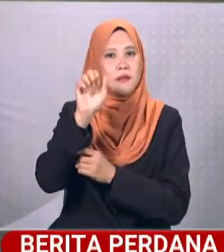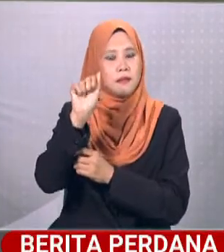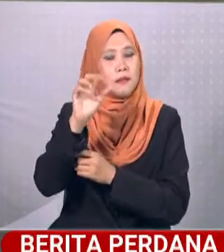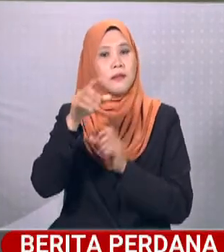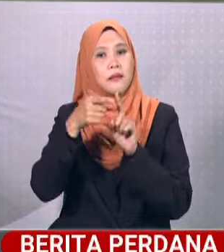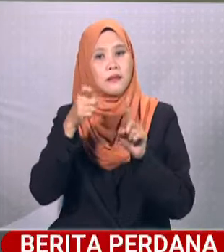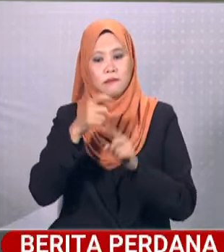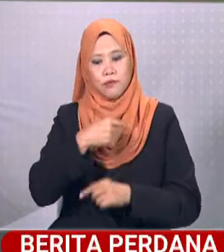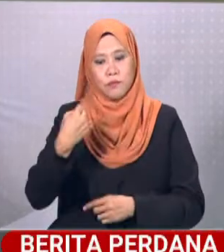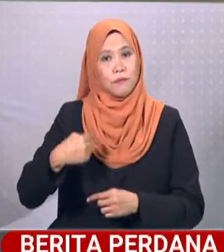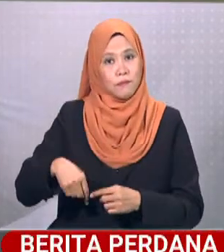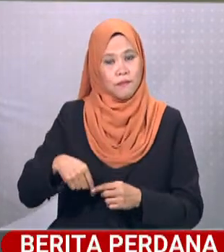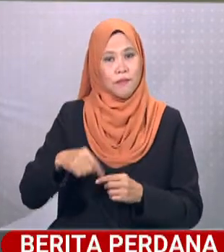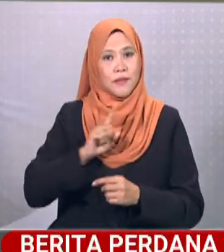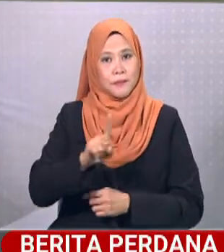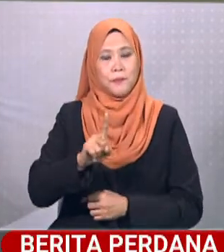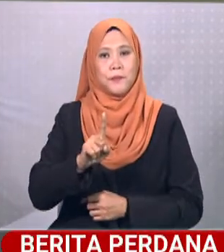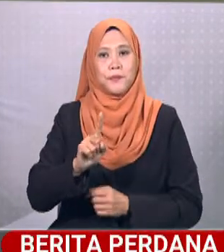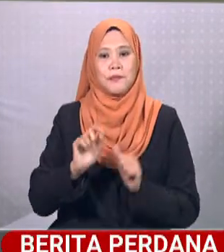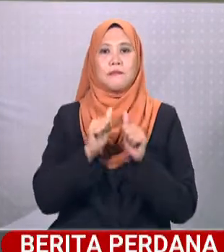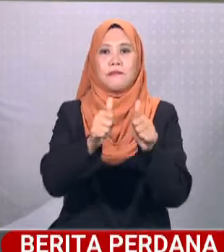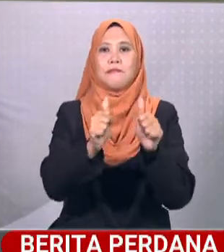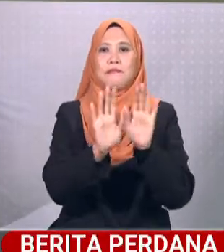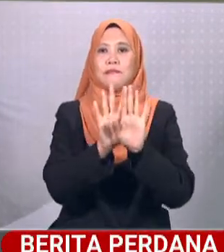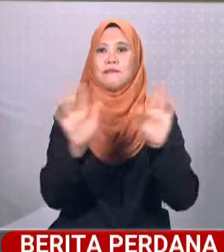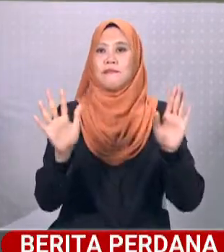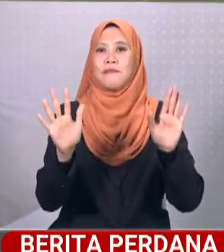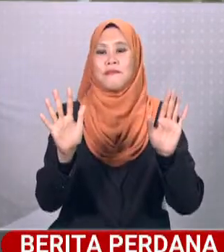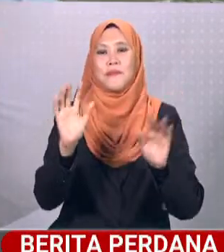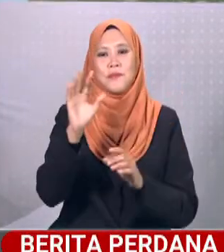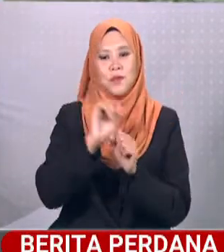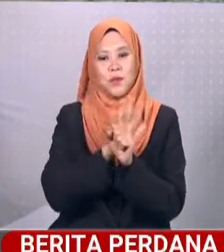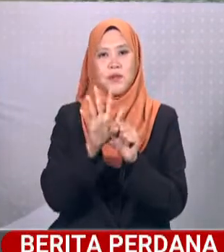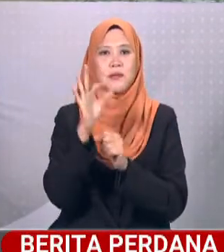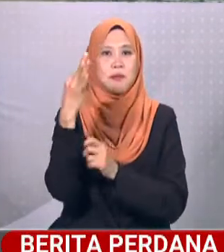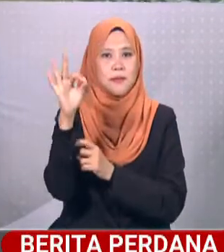Association bagi kegunaan petugas barisan hadapan COVID-19.